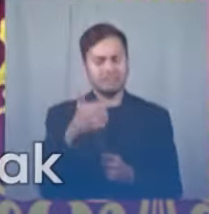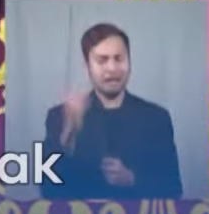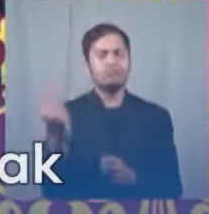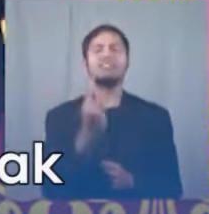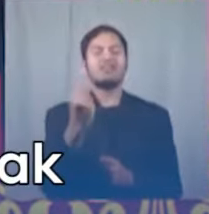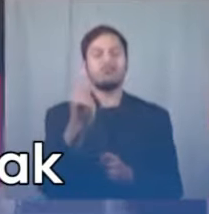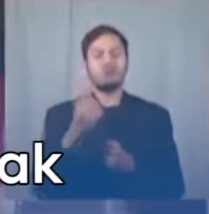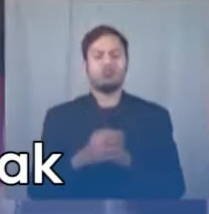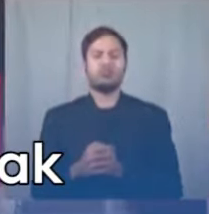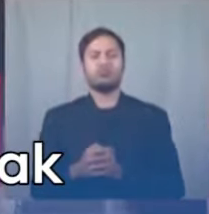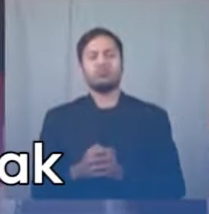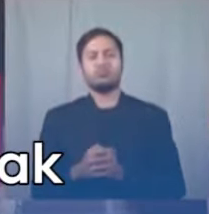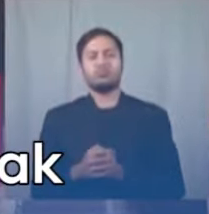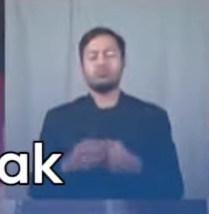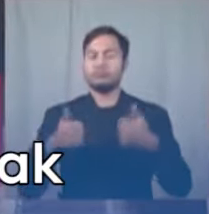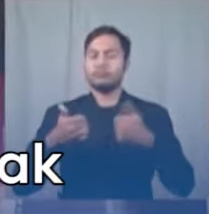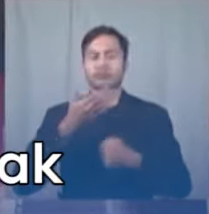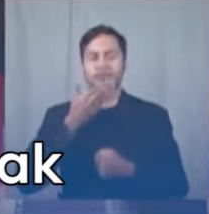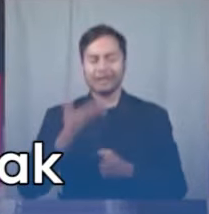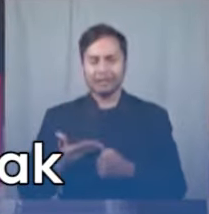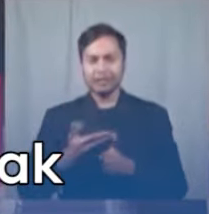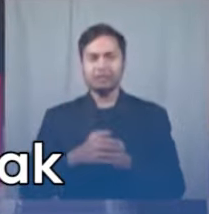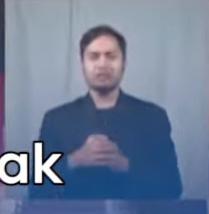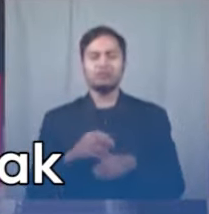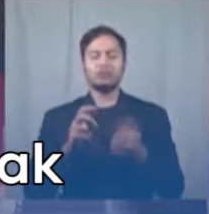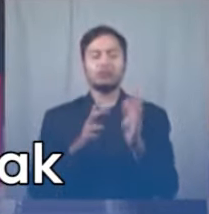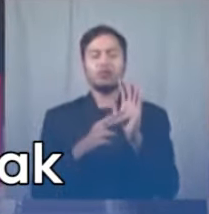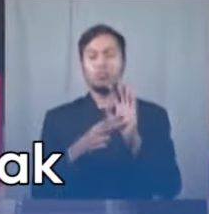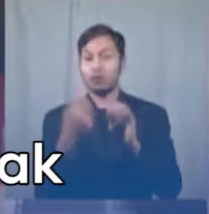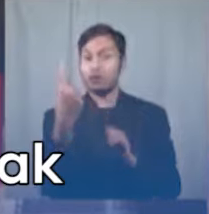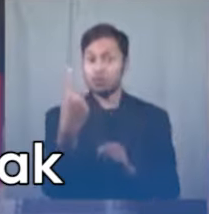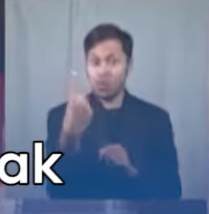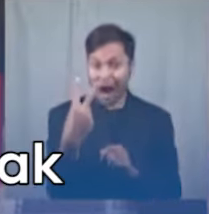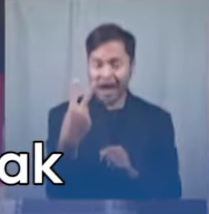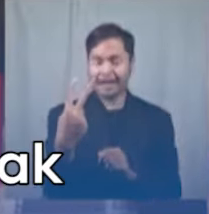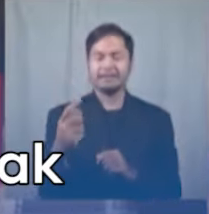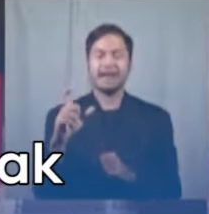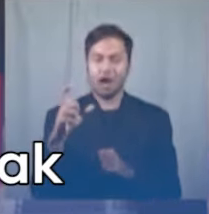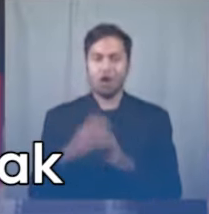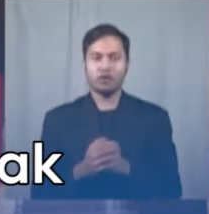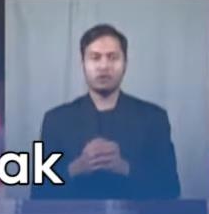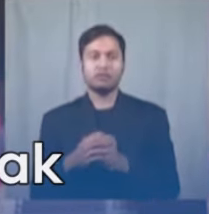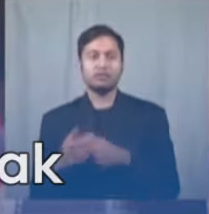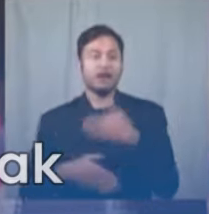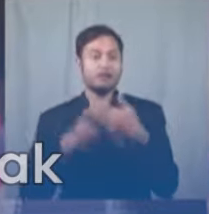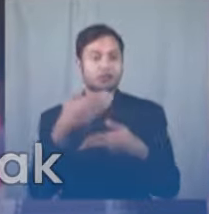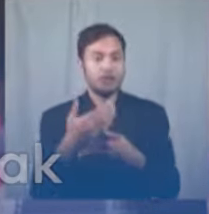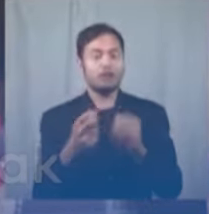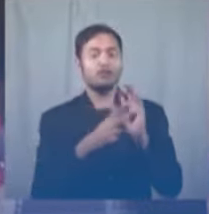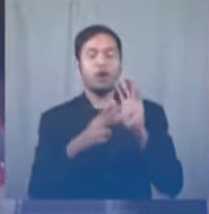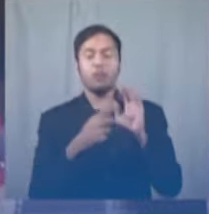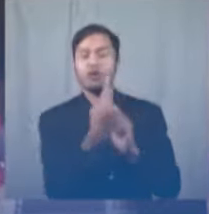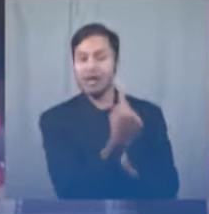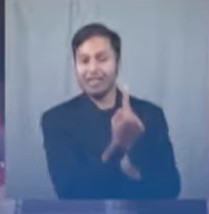Baik, terima kasih paslon nomor urut 2. Kini kita ke calon gubernur nomor urut 1.